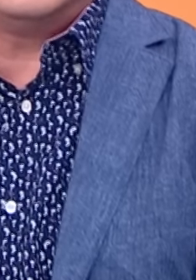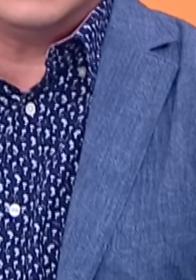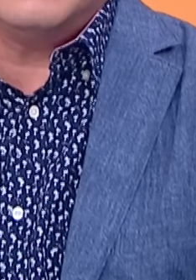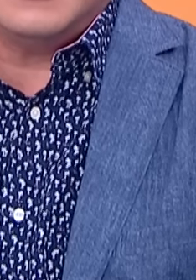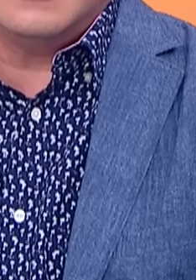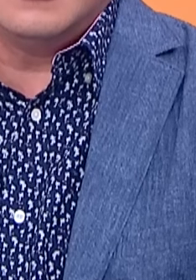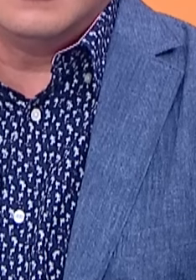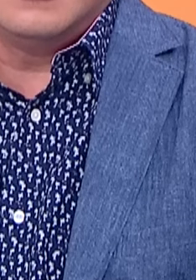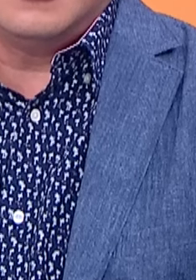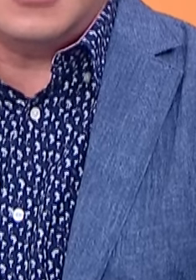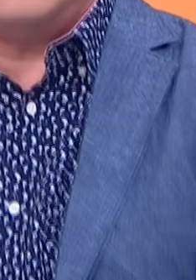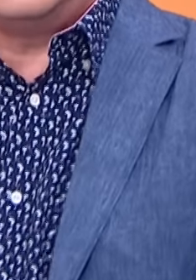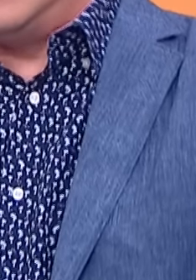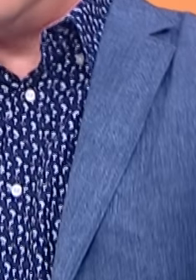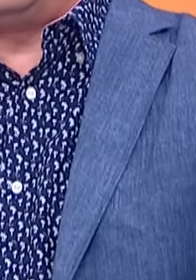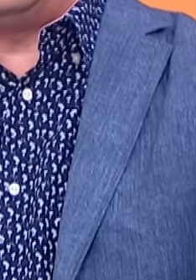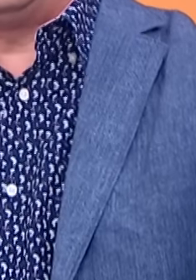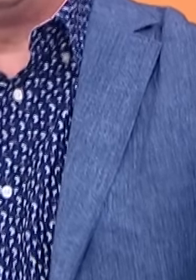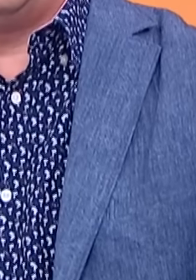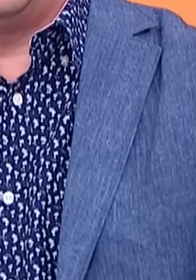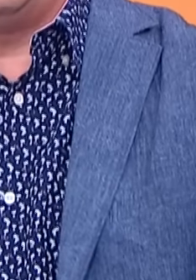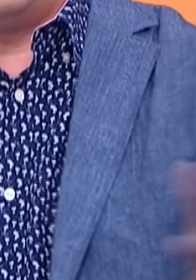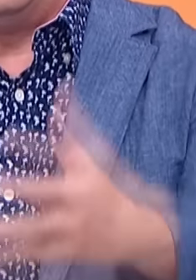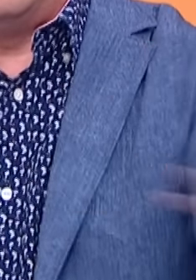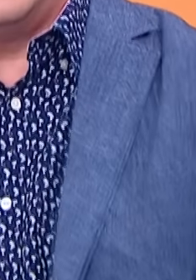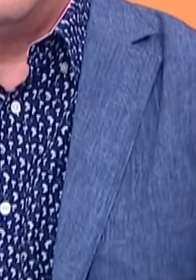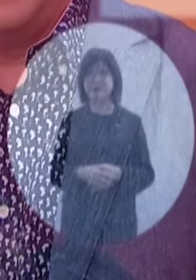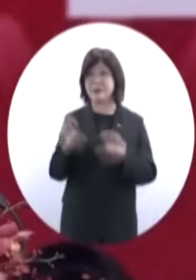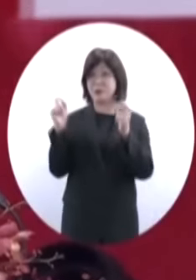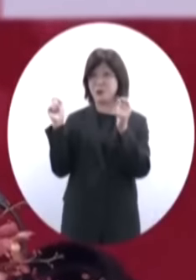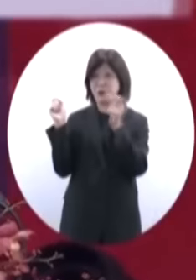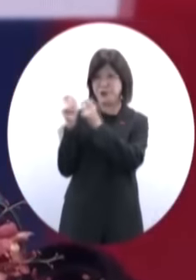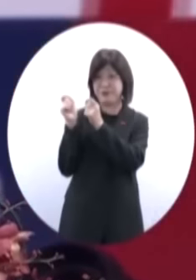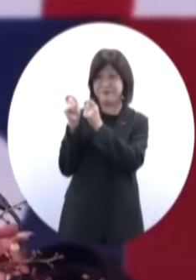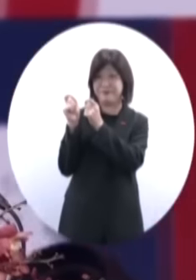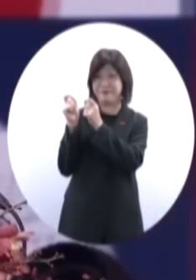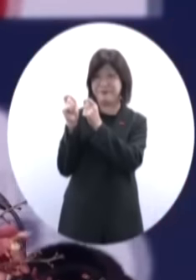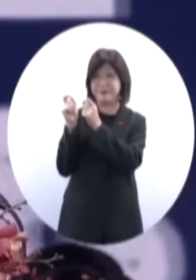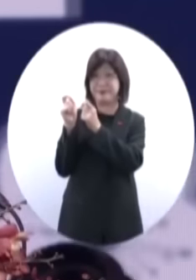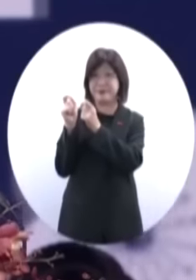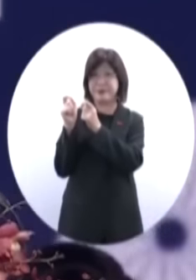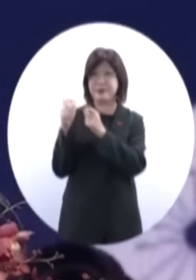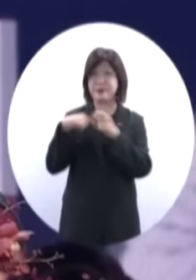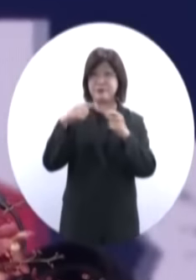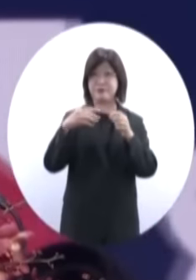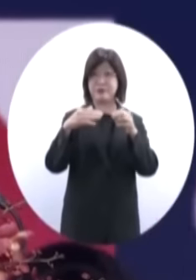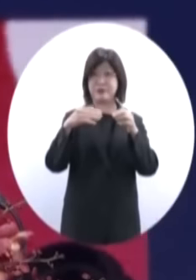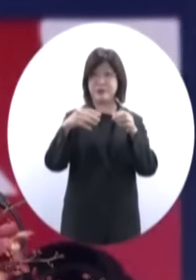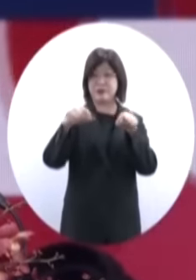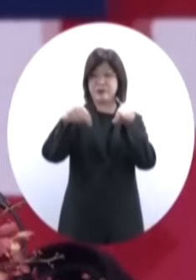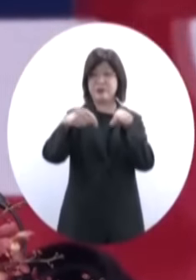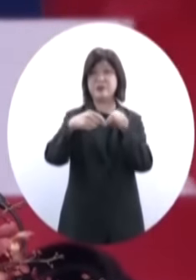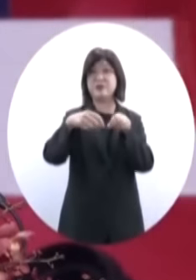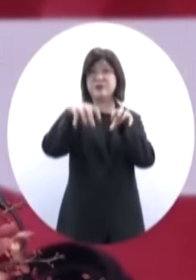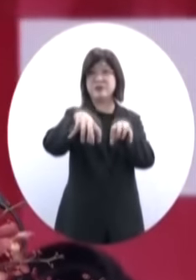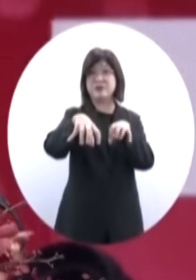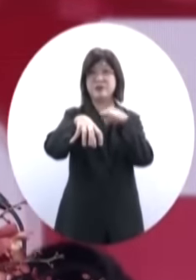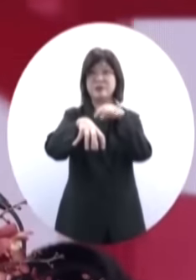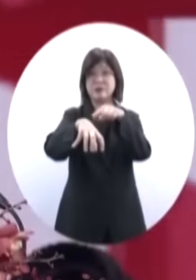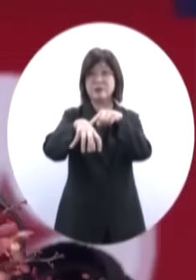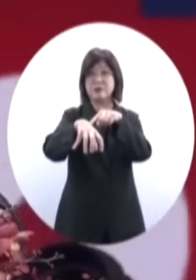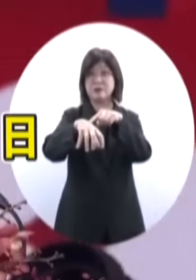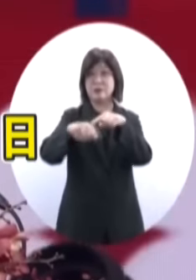啊，不是安尼吗？啊，恁不是拢祖国上大吗？几万岁啊吗？哦、啊，即马。赖清德安尼讲啊，啊，恁有